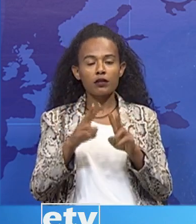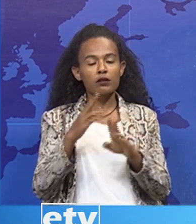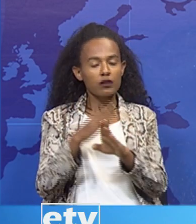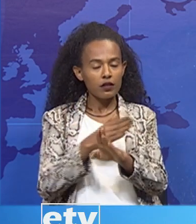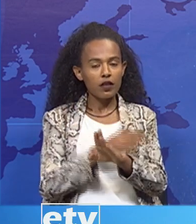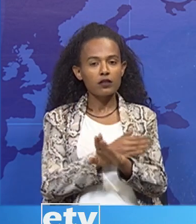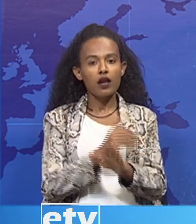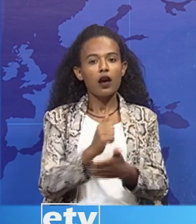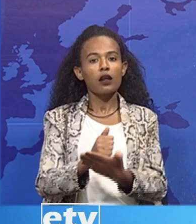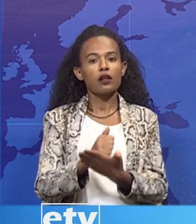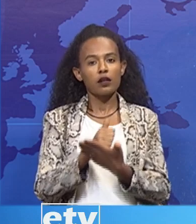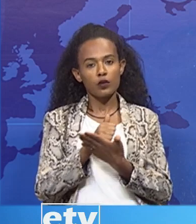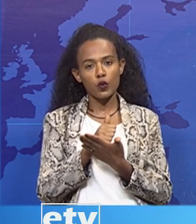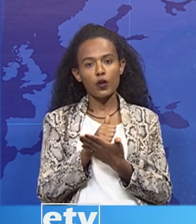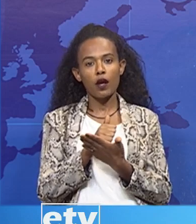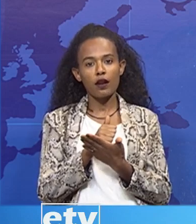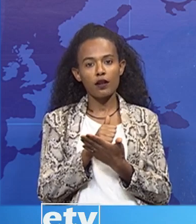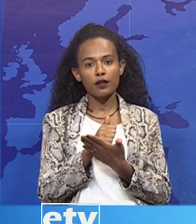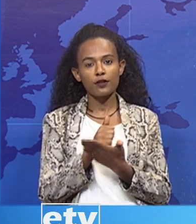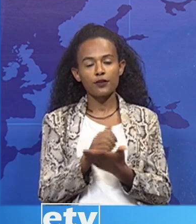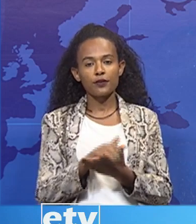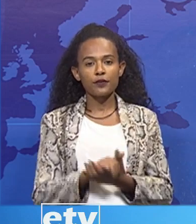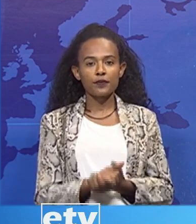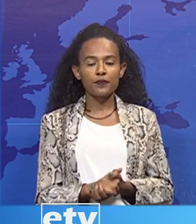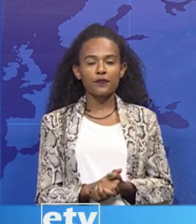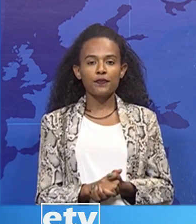እንዳስተካከለ ረድቶኛል።